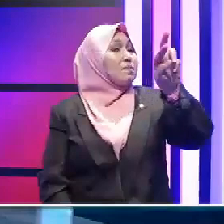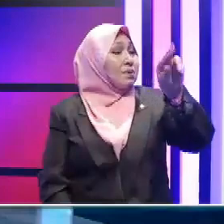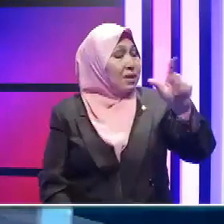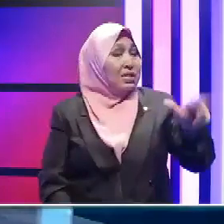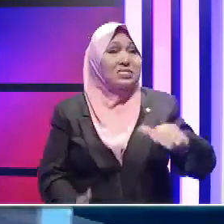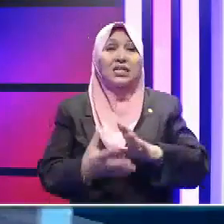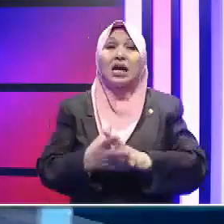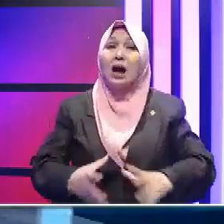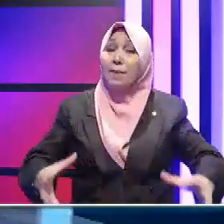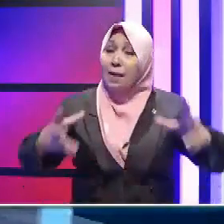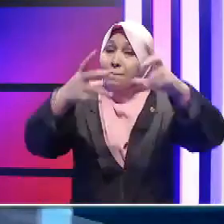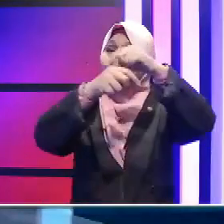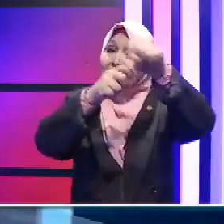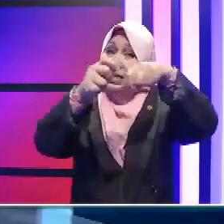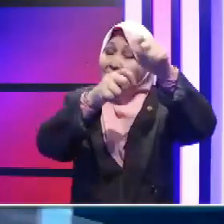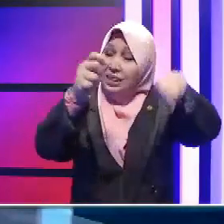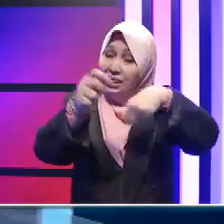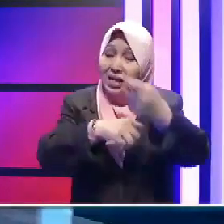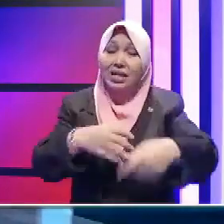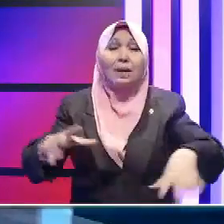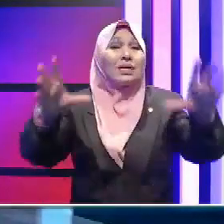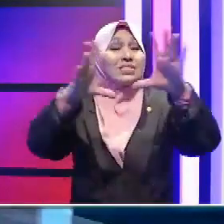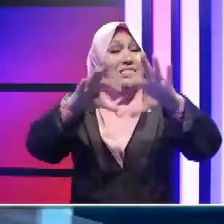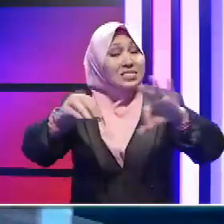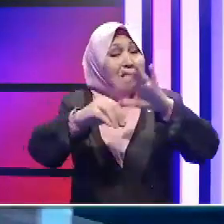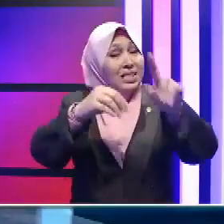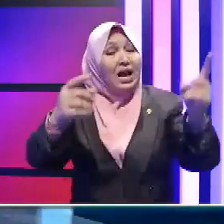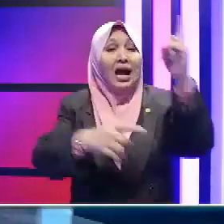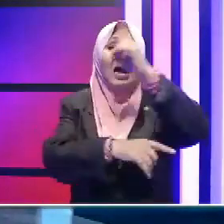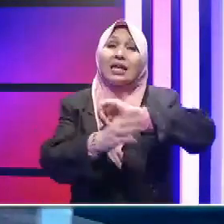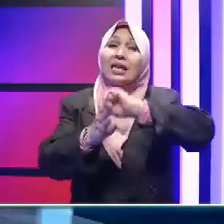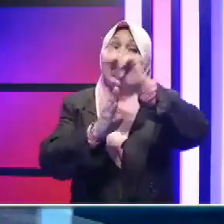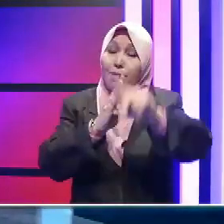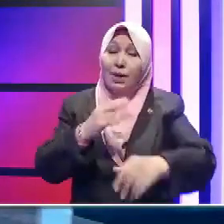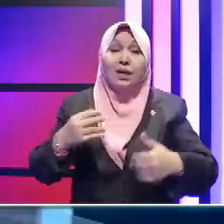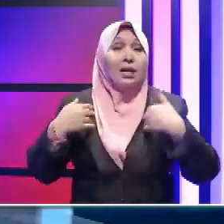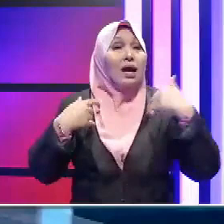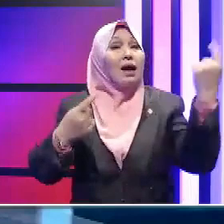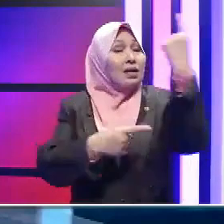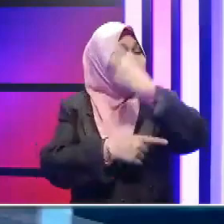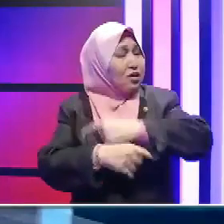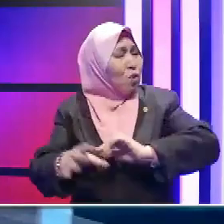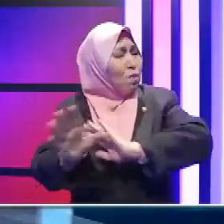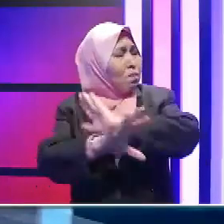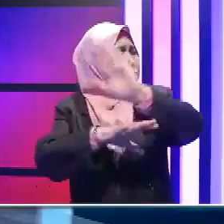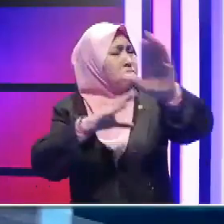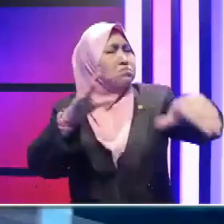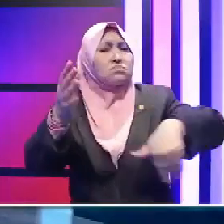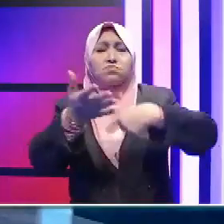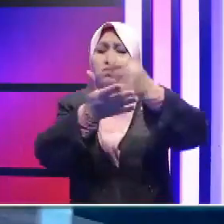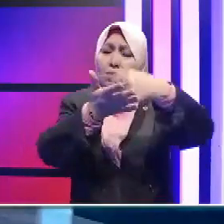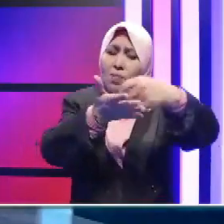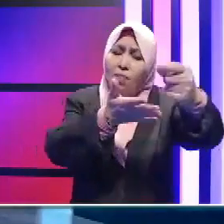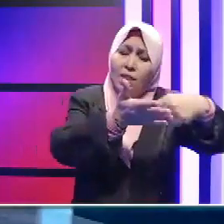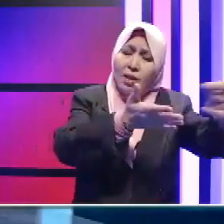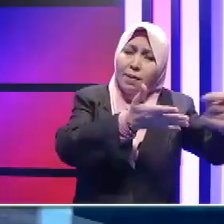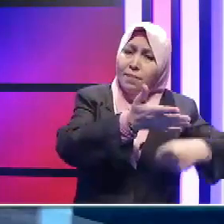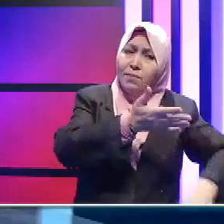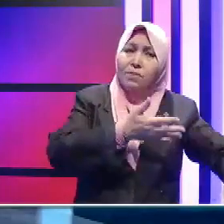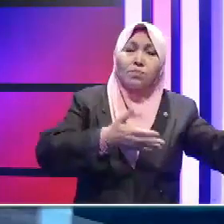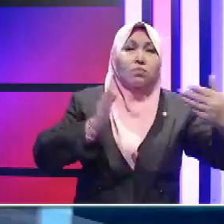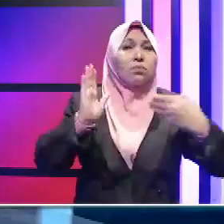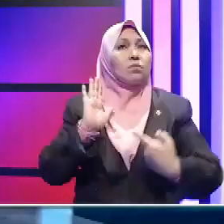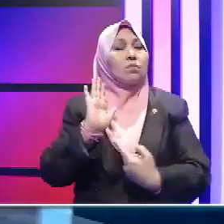ayat ini tidak menceritakan tentang hari kiamat adalah hari dimana segala catatan akan